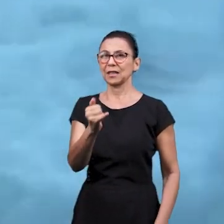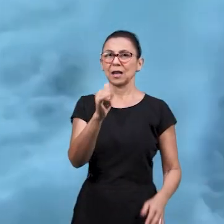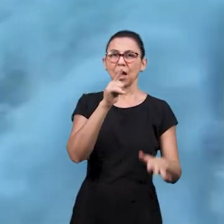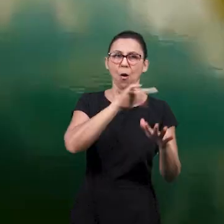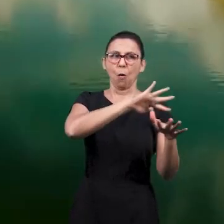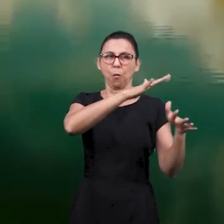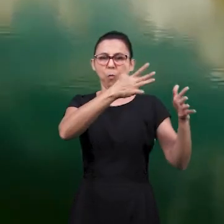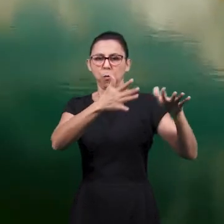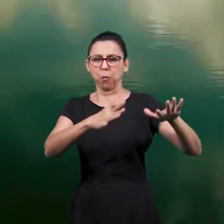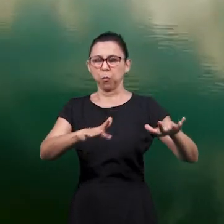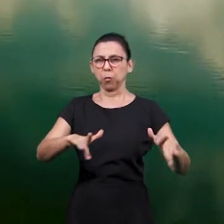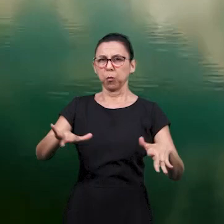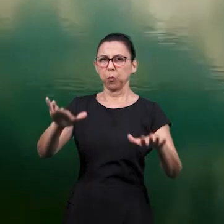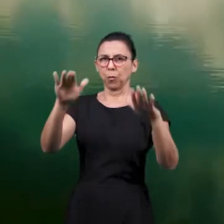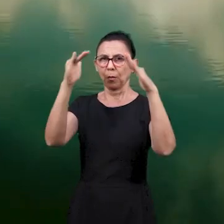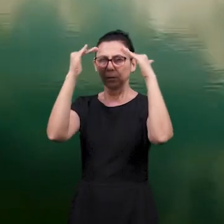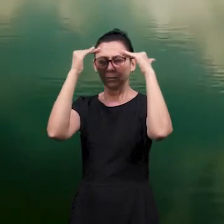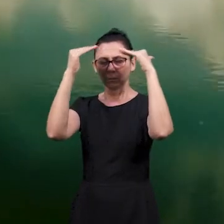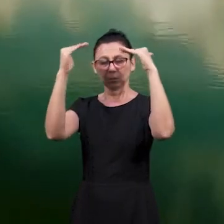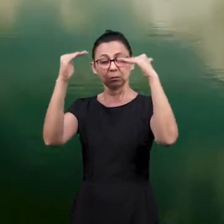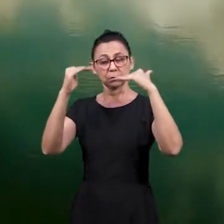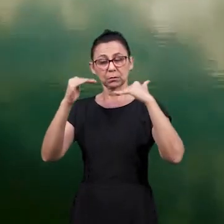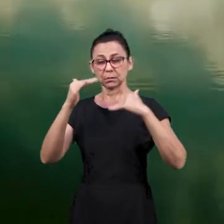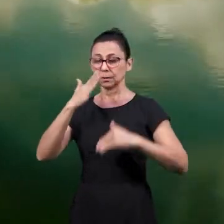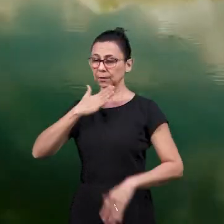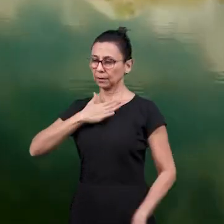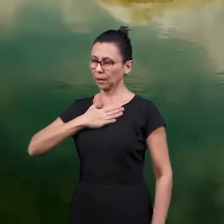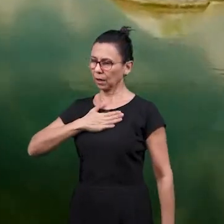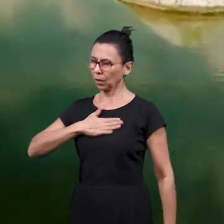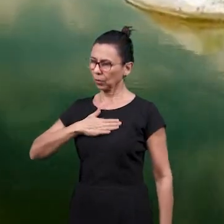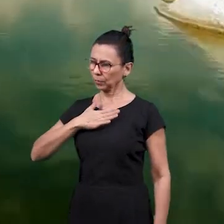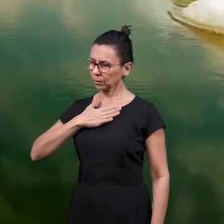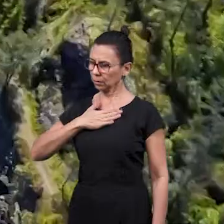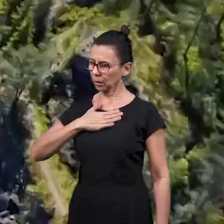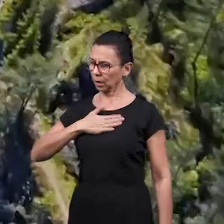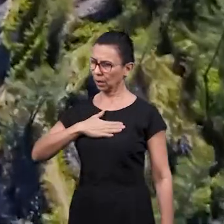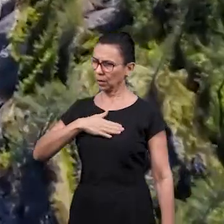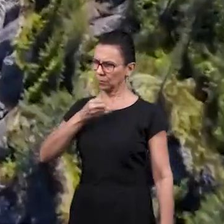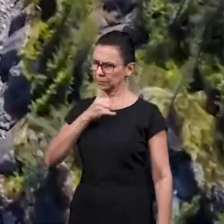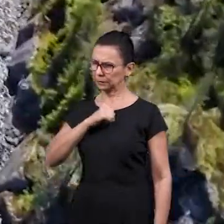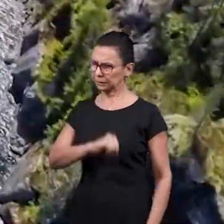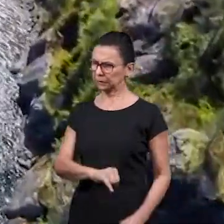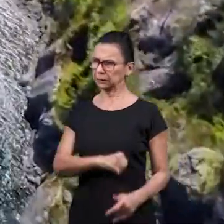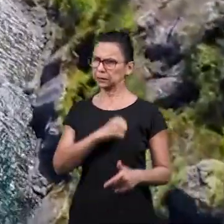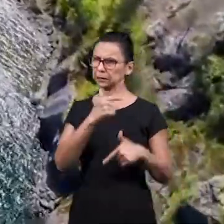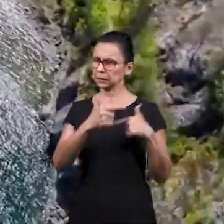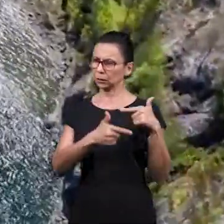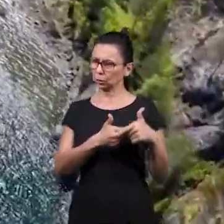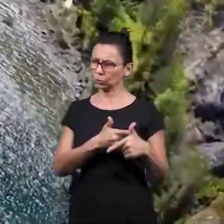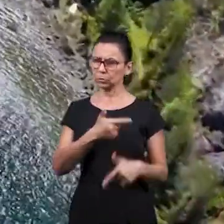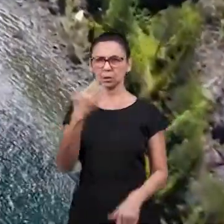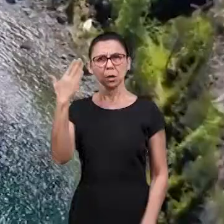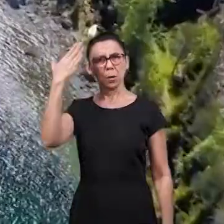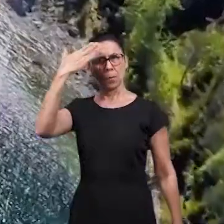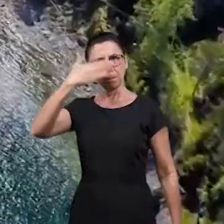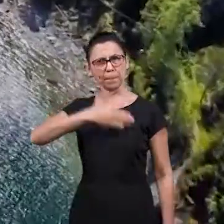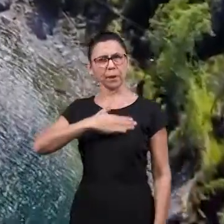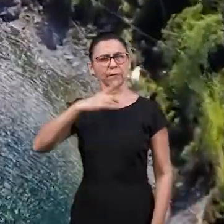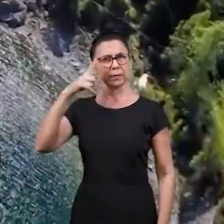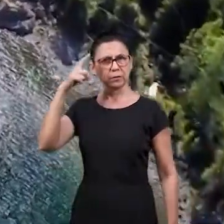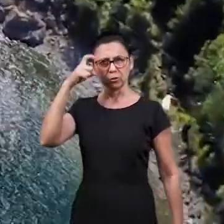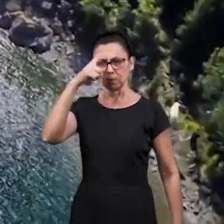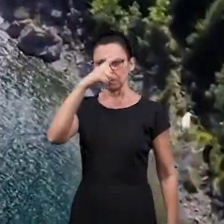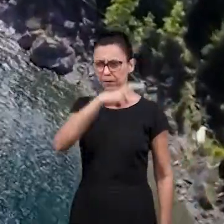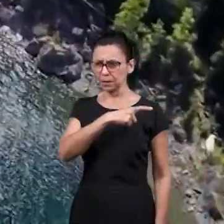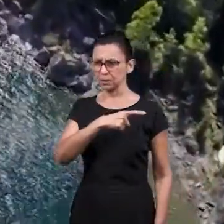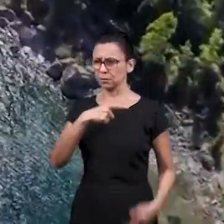И волны, и ветер услышат мой глас, умолкнут тот час. Бурное море смирится,